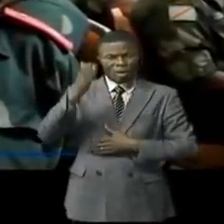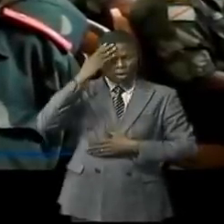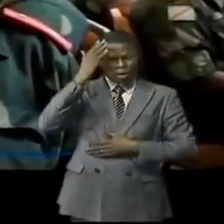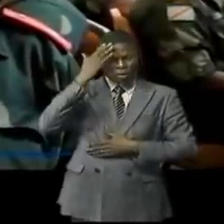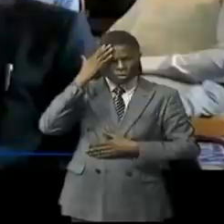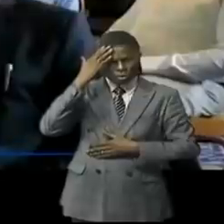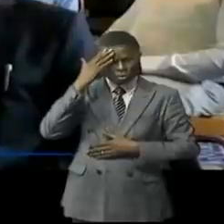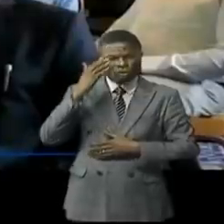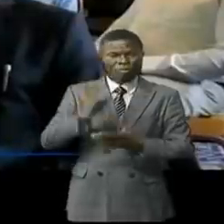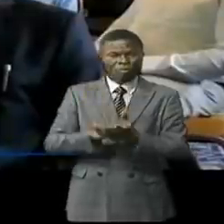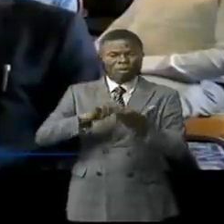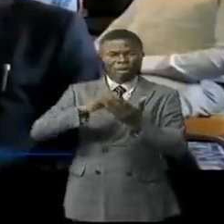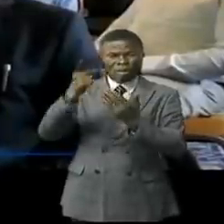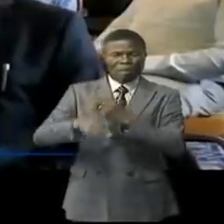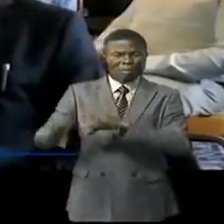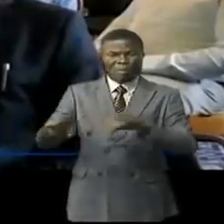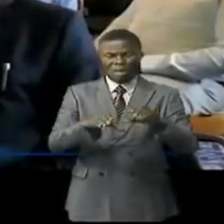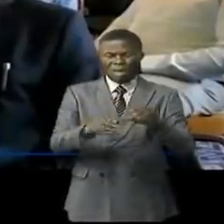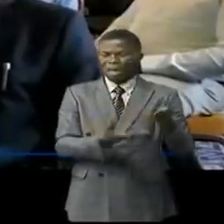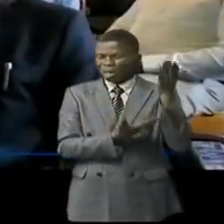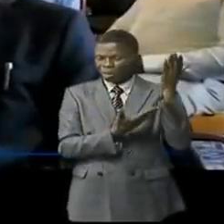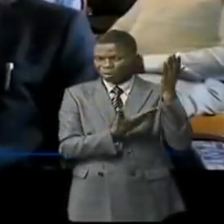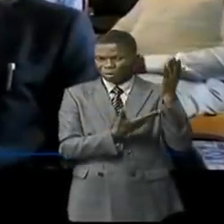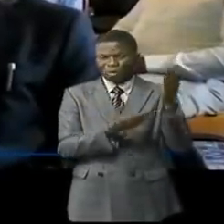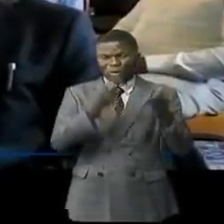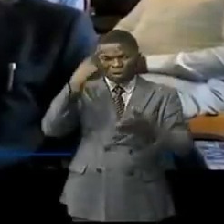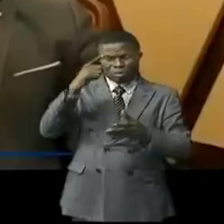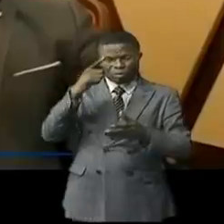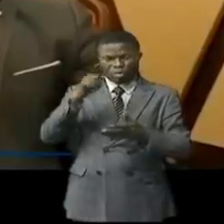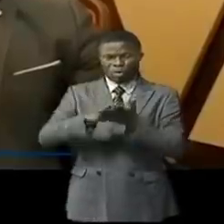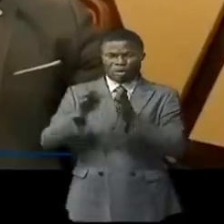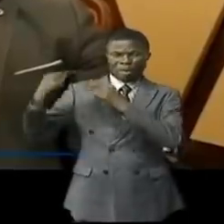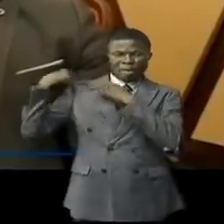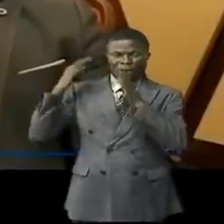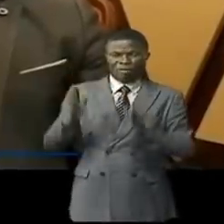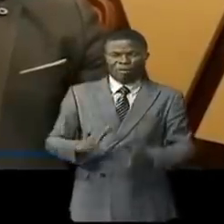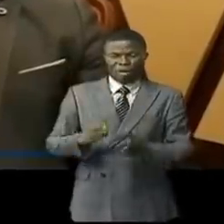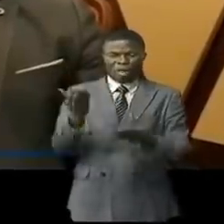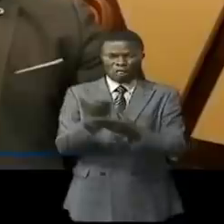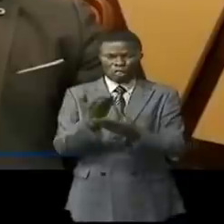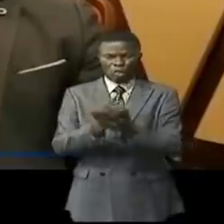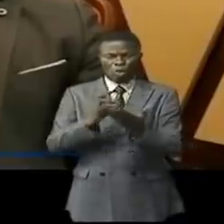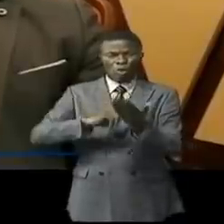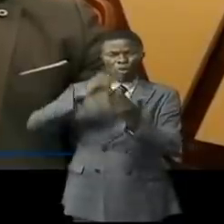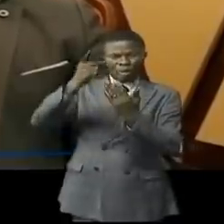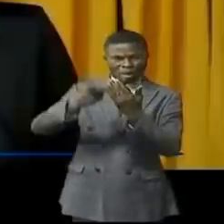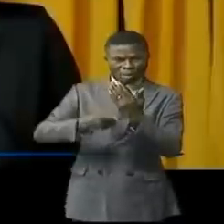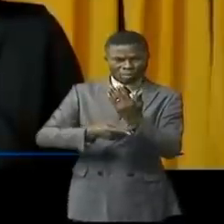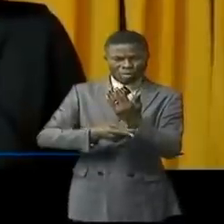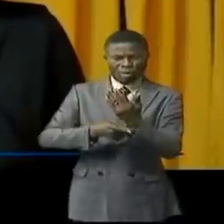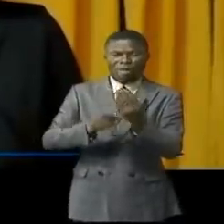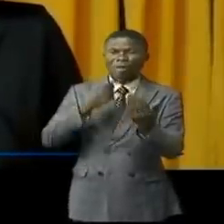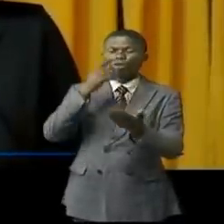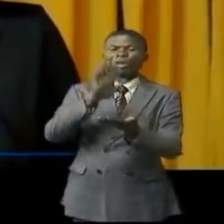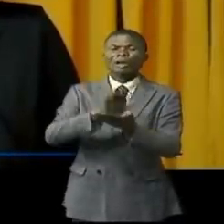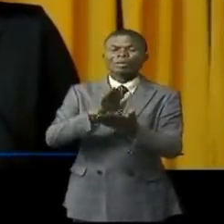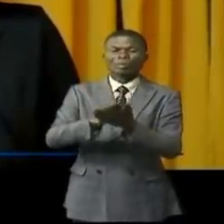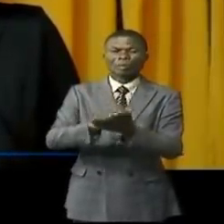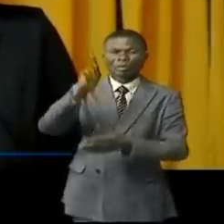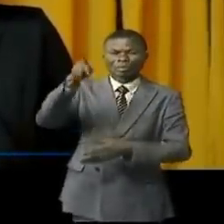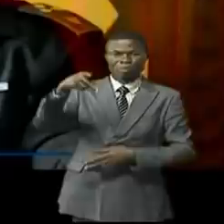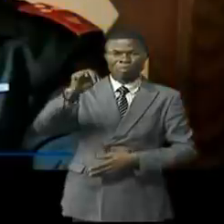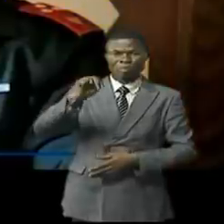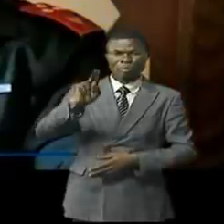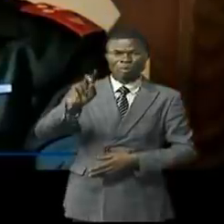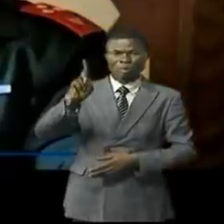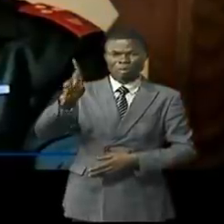du PAP, plan d'action prioritaire, pour appropriation et comme document de planification. Tout en remerciant le PNUD pour son